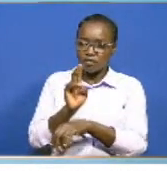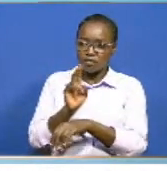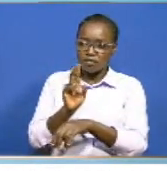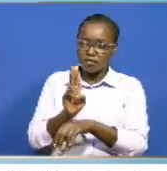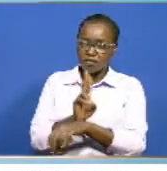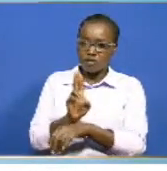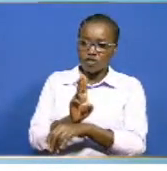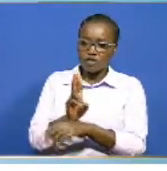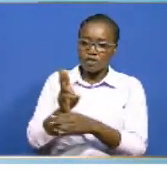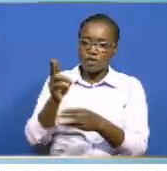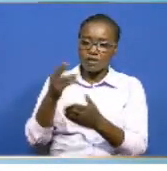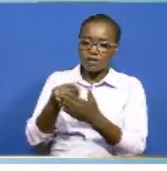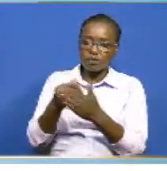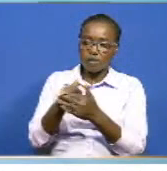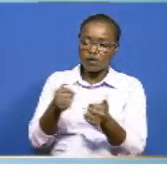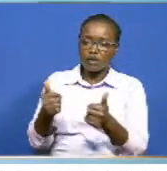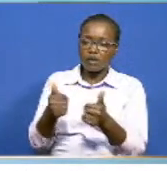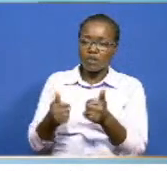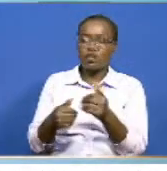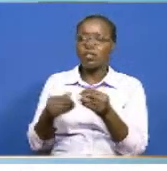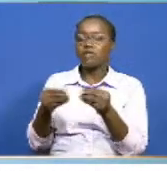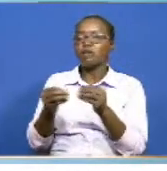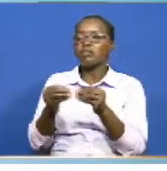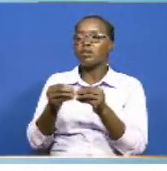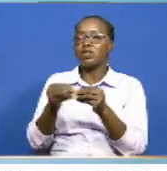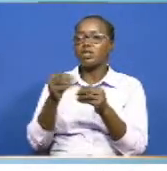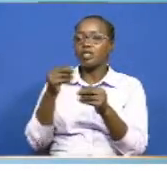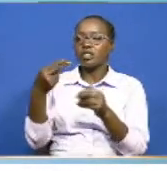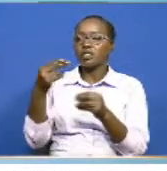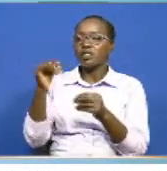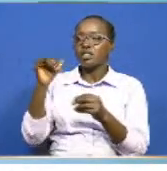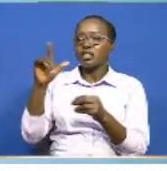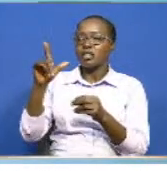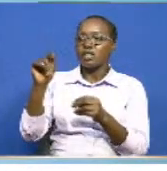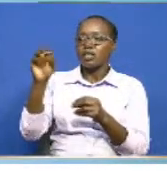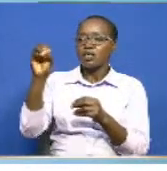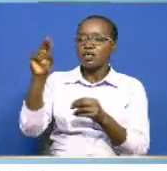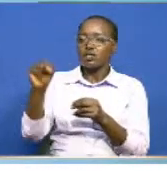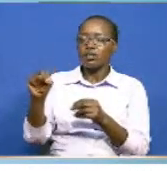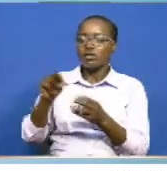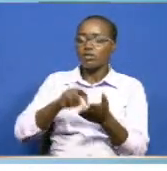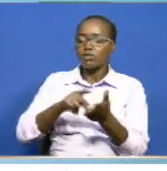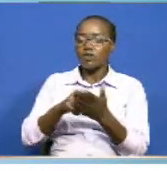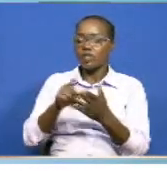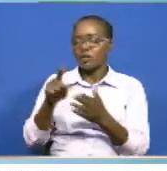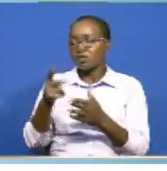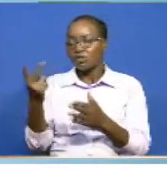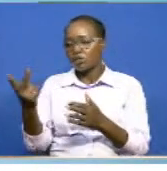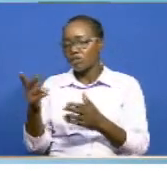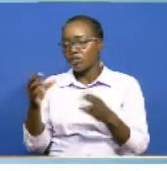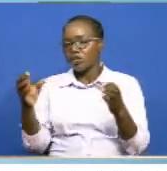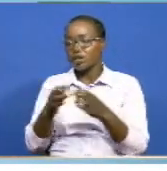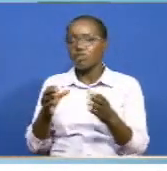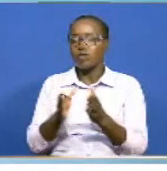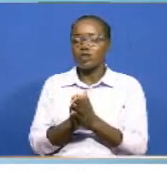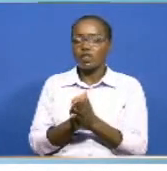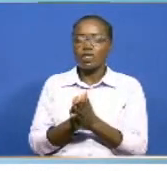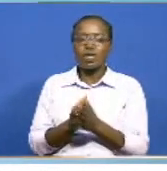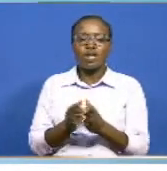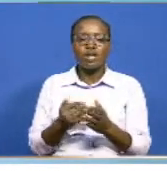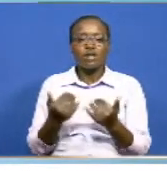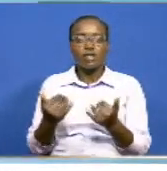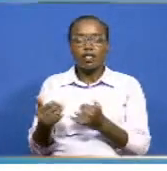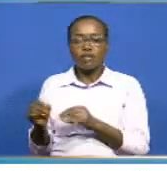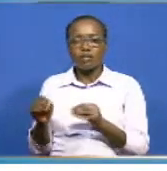ambazo zingefanya mkutano huko Hilton zinaweza tumika kuendeleza project moja ama mbili kwa kampuni. Mm-hmm. Yeah. Naam. Ningependa sasa hivi